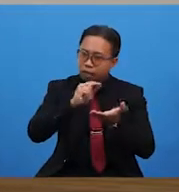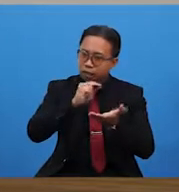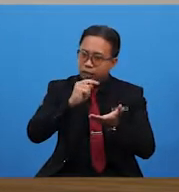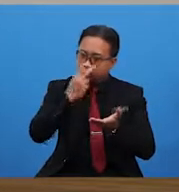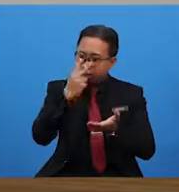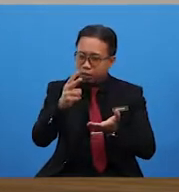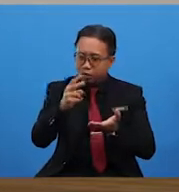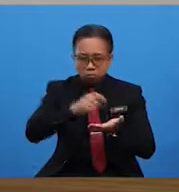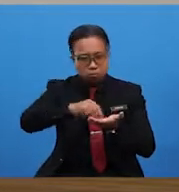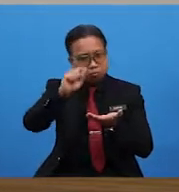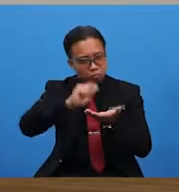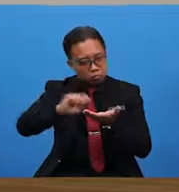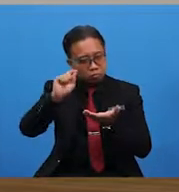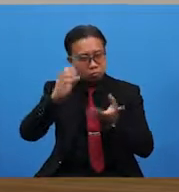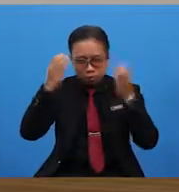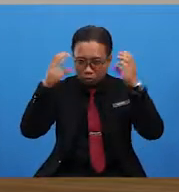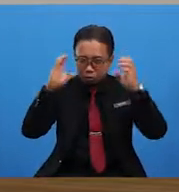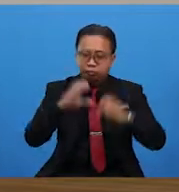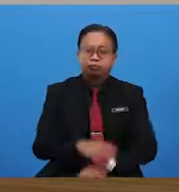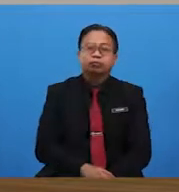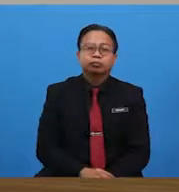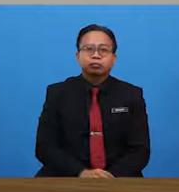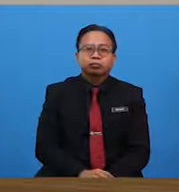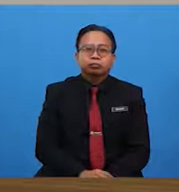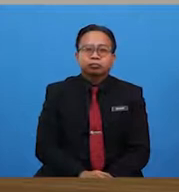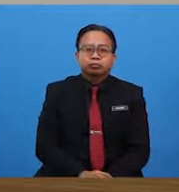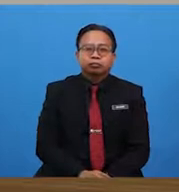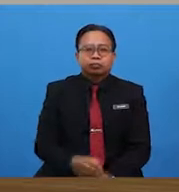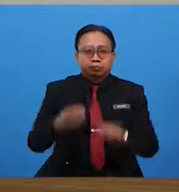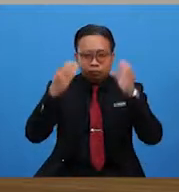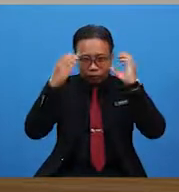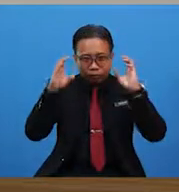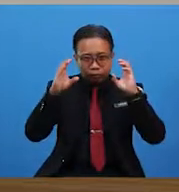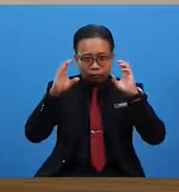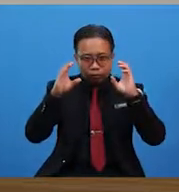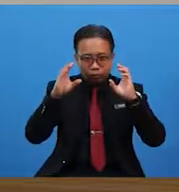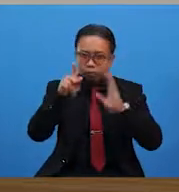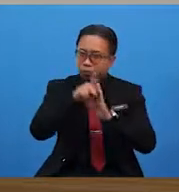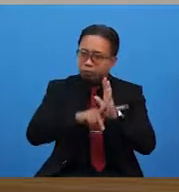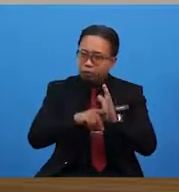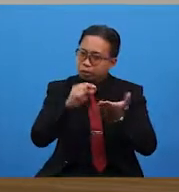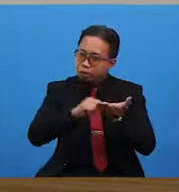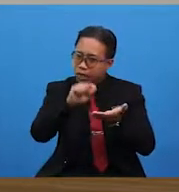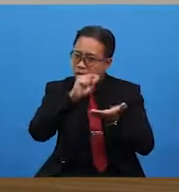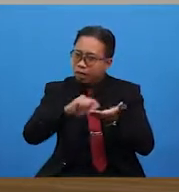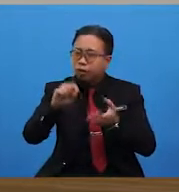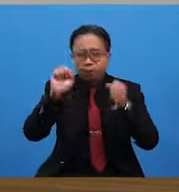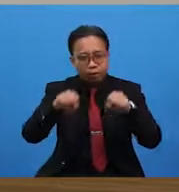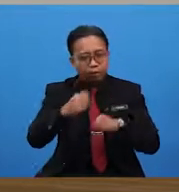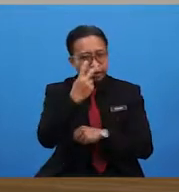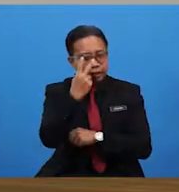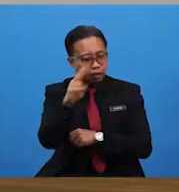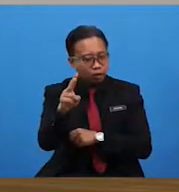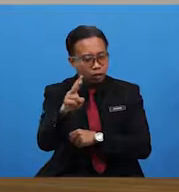dengan ke semua yang saya sebutkan tadi cegua Cikgu pembimbing ataupun penilai boleh melihat ataupun